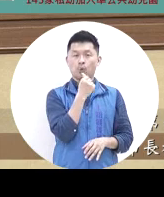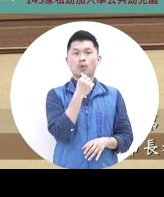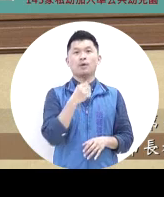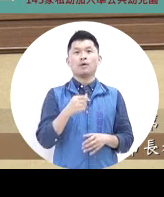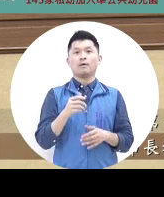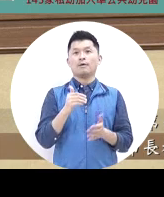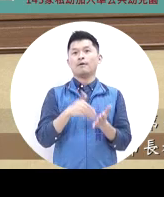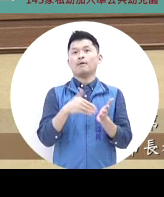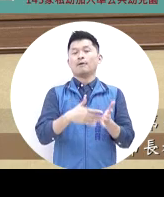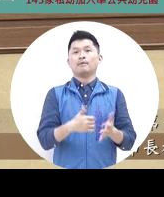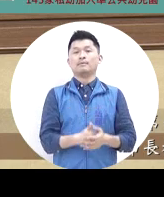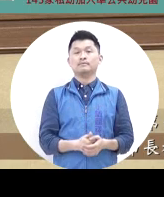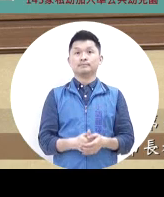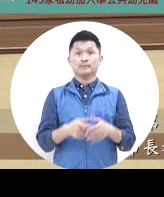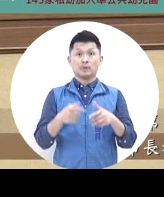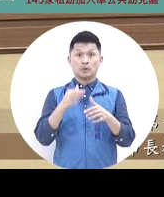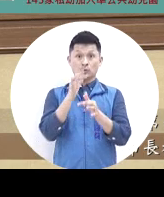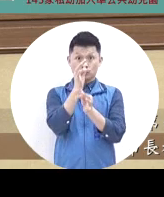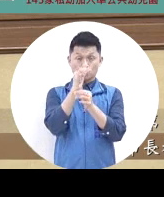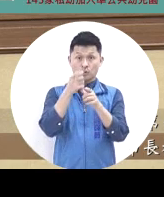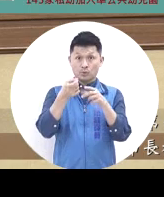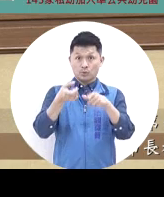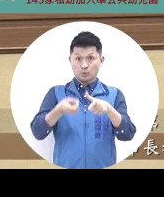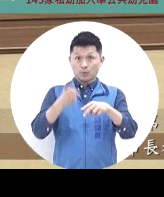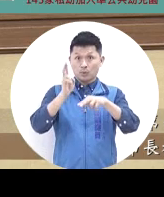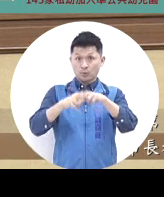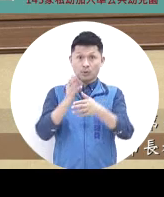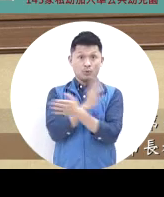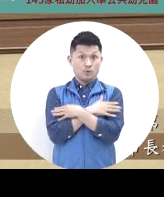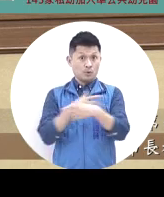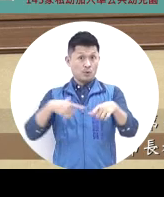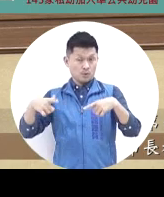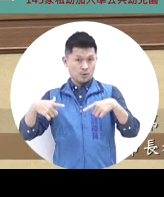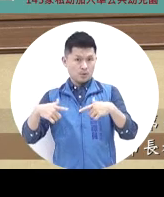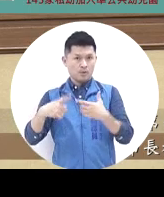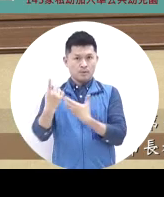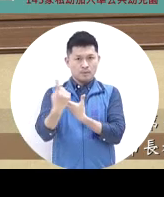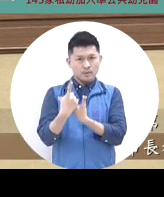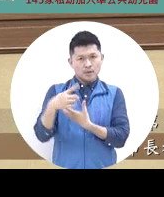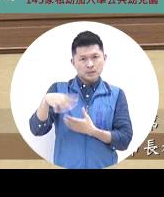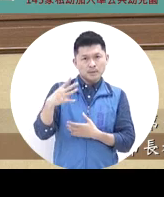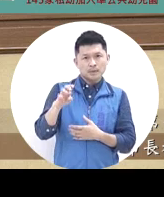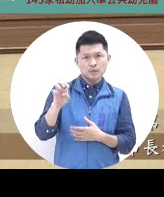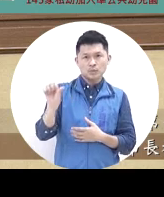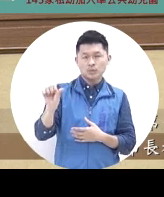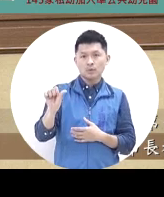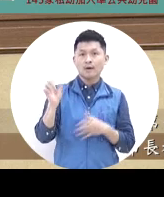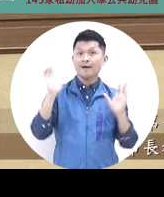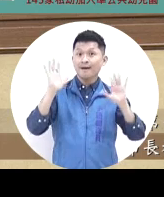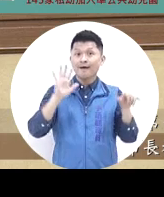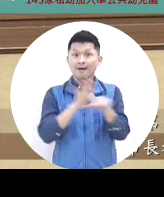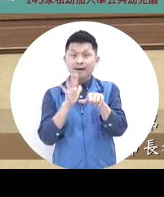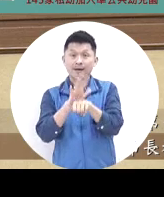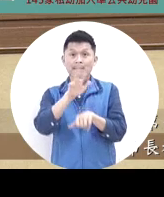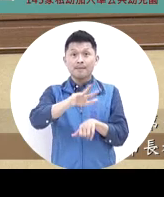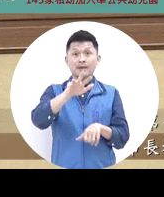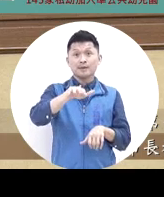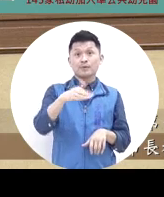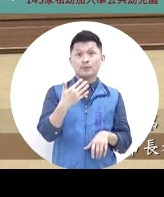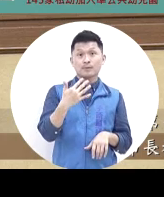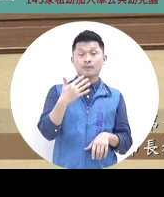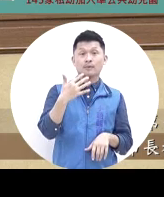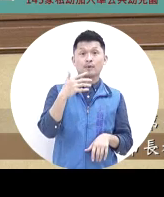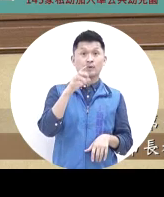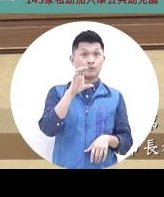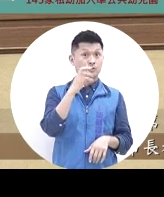整公共幼儿园的部分也有145家加入，可以再收8593名，而目前总